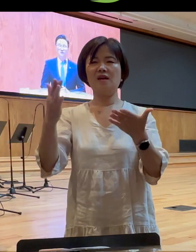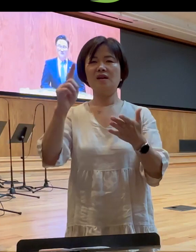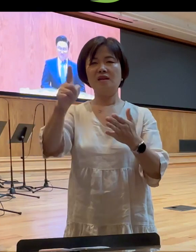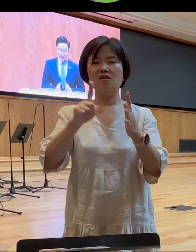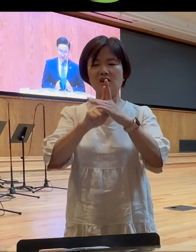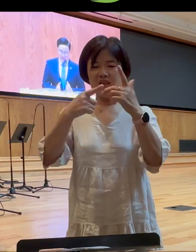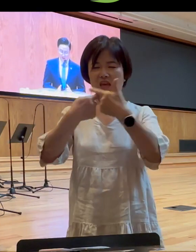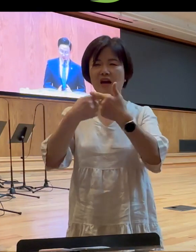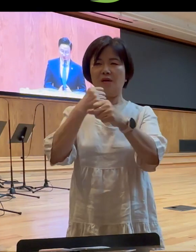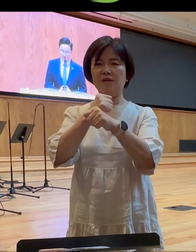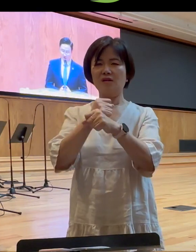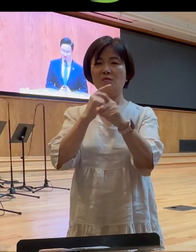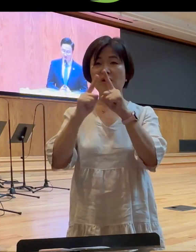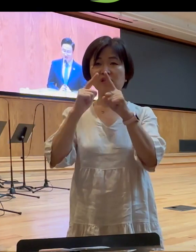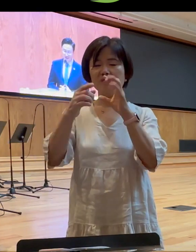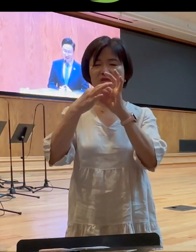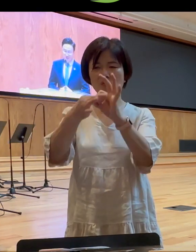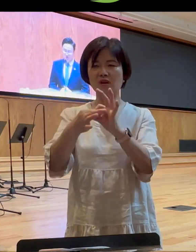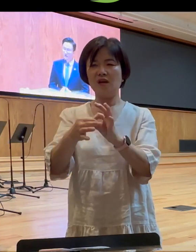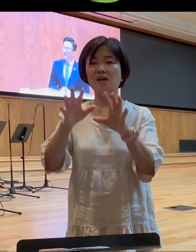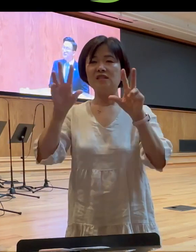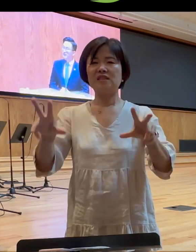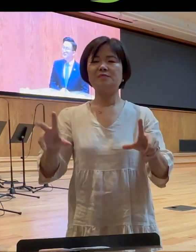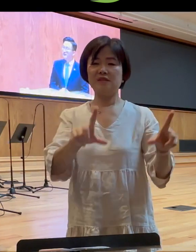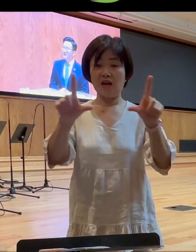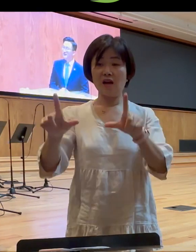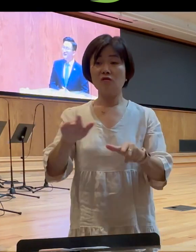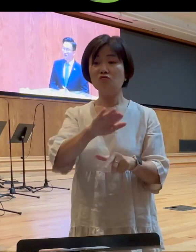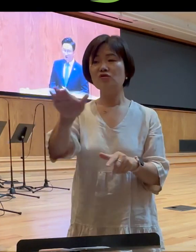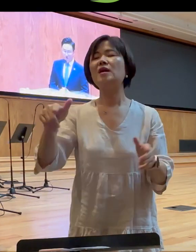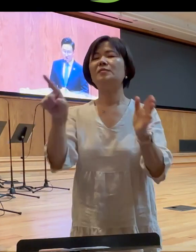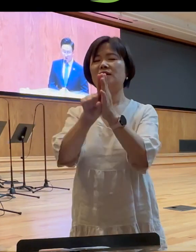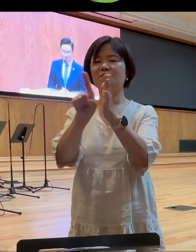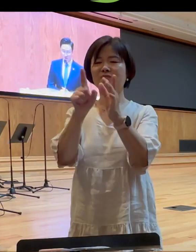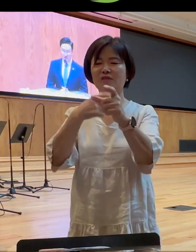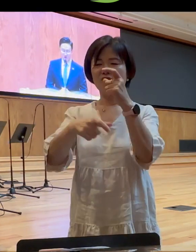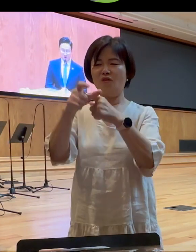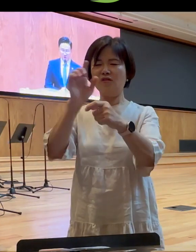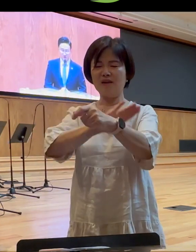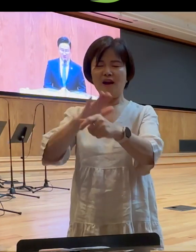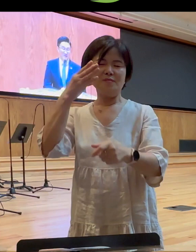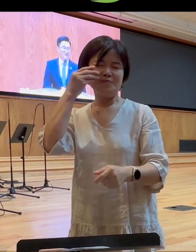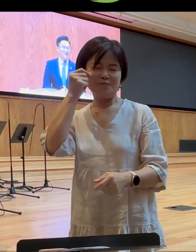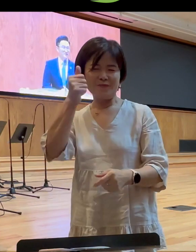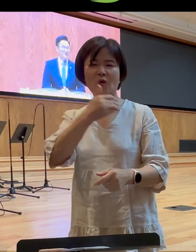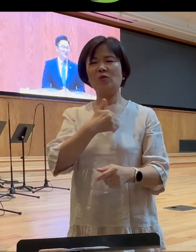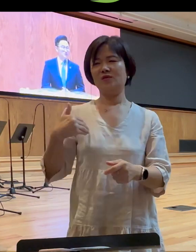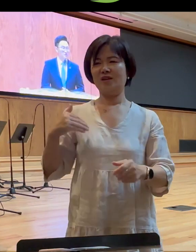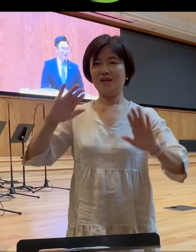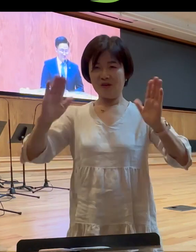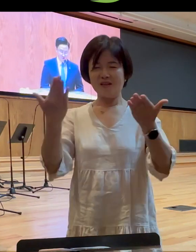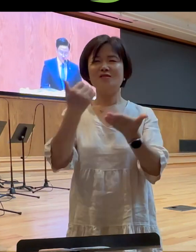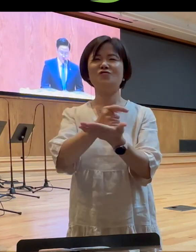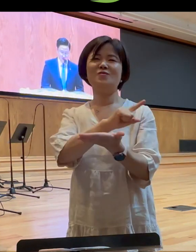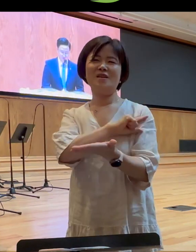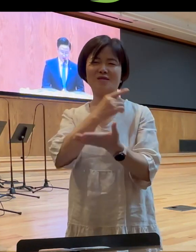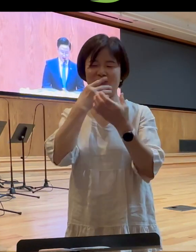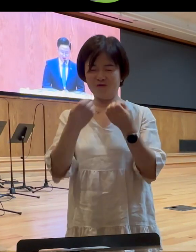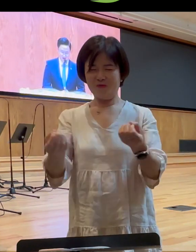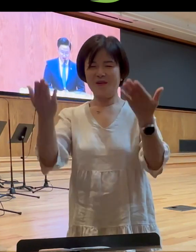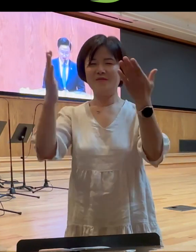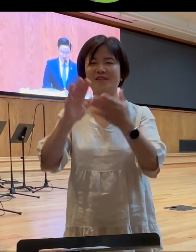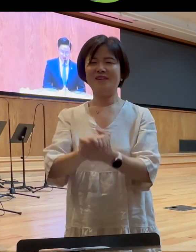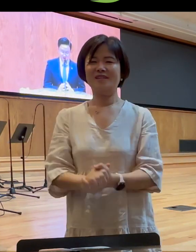이해하면서 말씀을 통해 현재를 살아가는 우리의 믿음이 더욱 성숙해지고 온전해지기를 주님의 이름으로